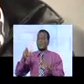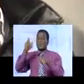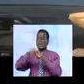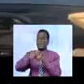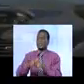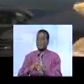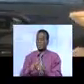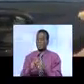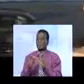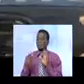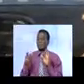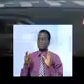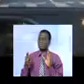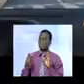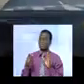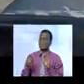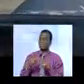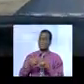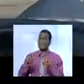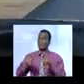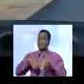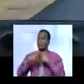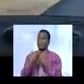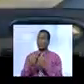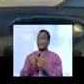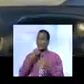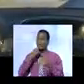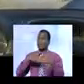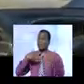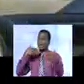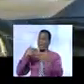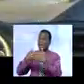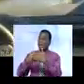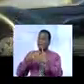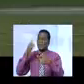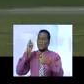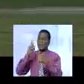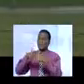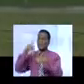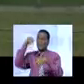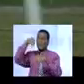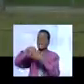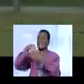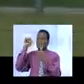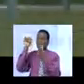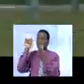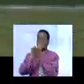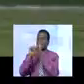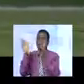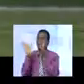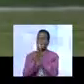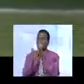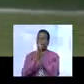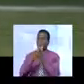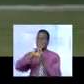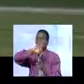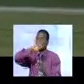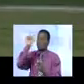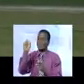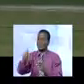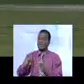et tout. Mais comment sont-ils arrivés à Télécom Bretagne? Si certains ont bénéficié